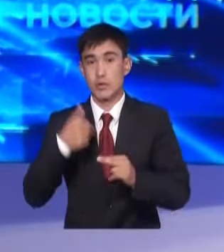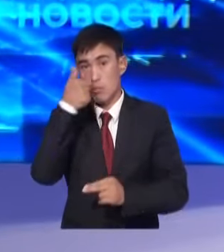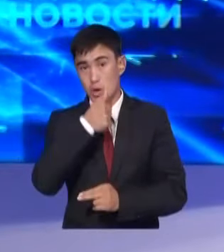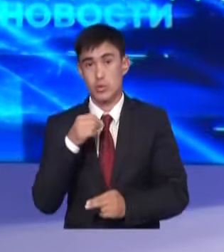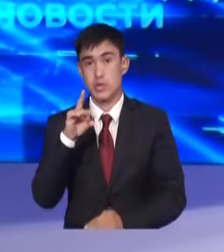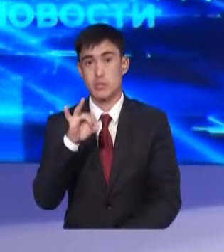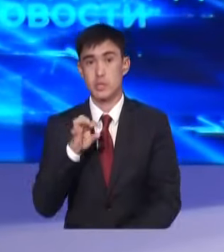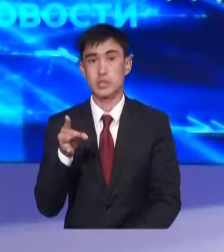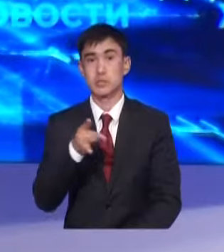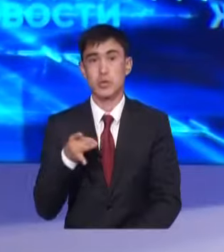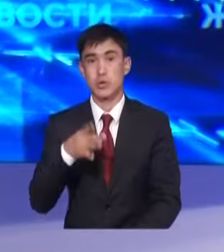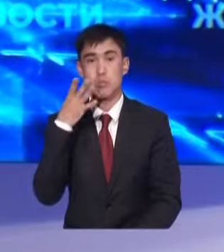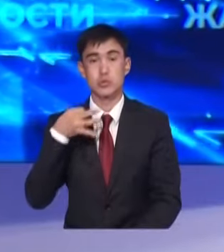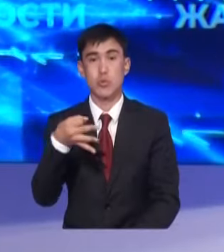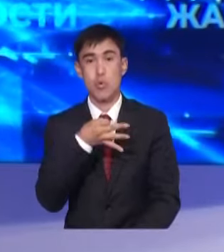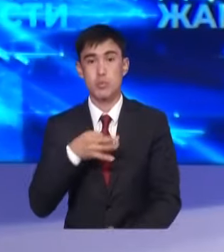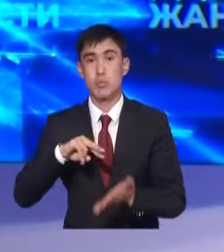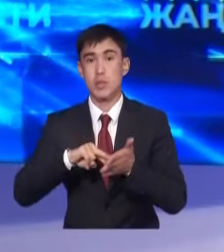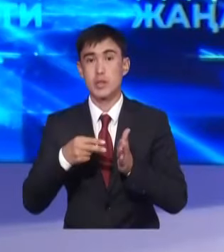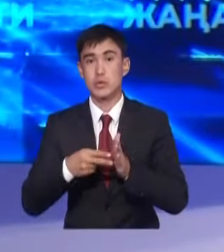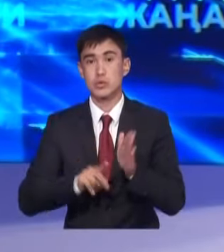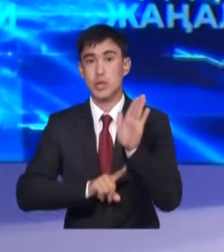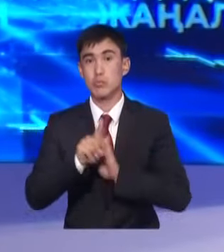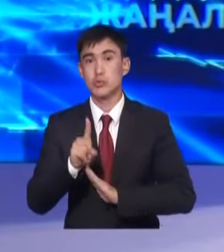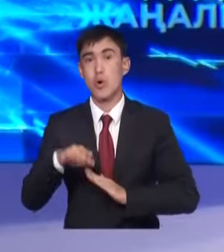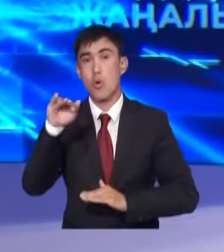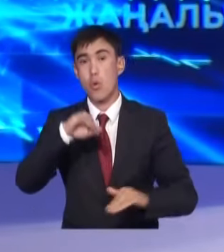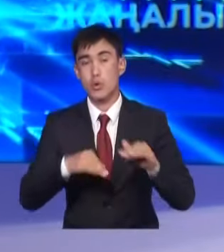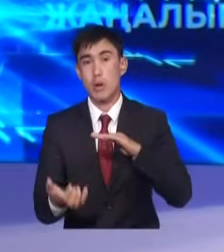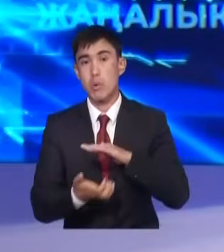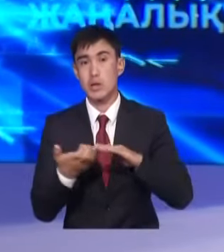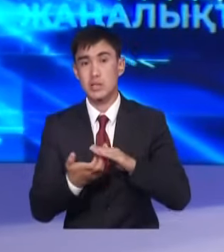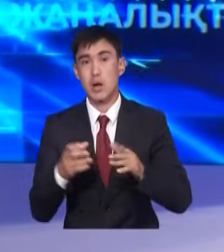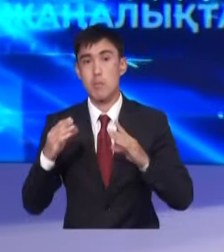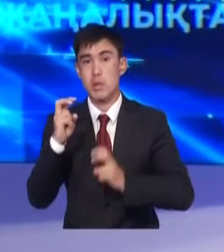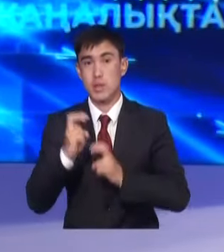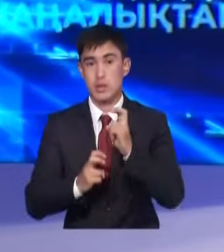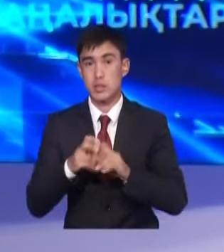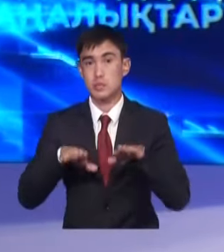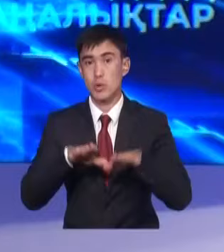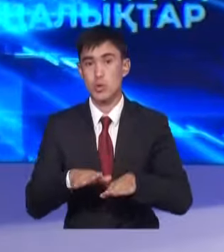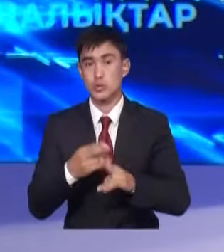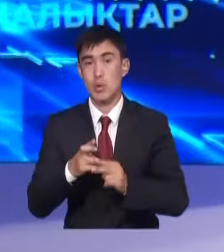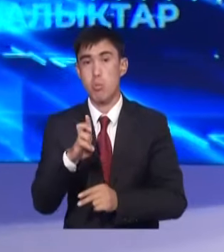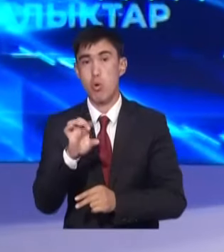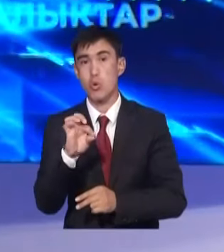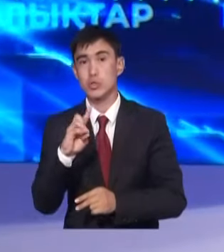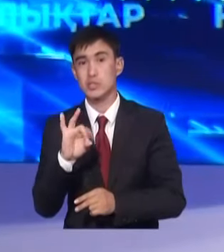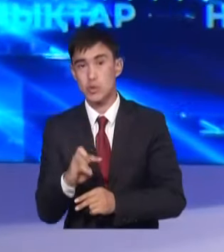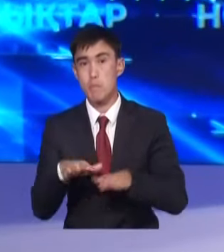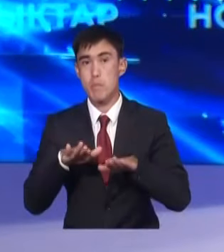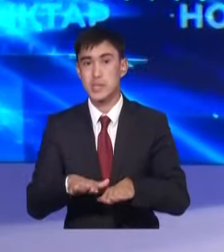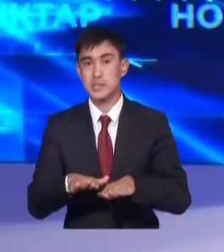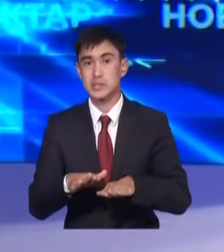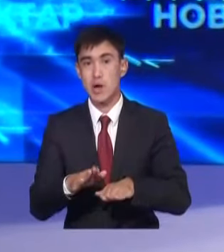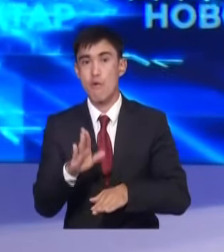году в инх Казахском районе Алматинской области планируется запуск горнообогатительного комбината расположенного на гутин